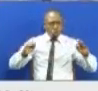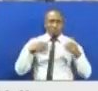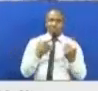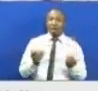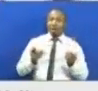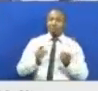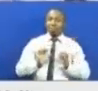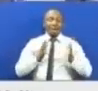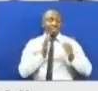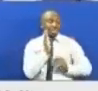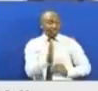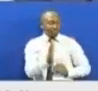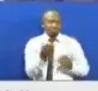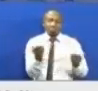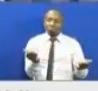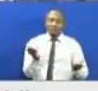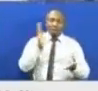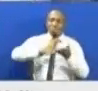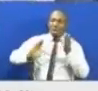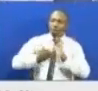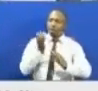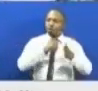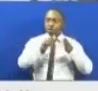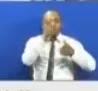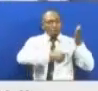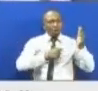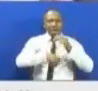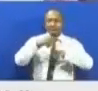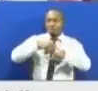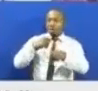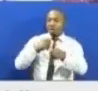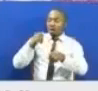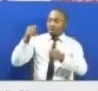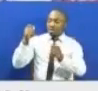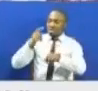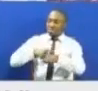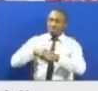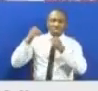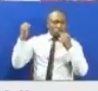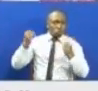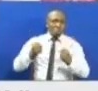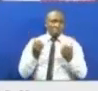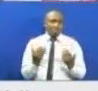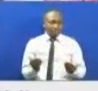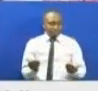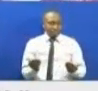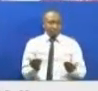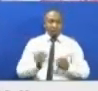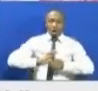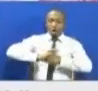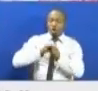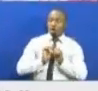haya, ni yapi maelewano ya kulipa kodi kwenye kipindi kigumu, hususan kama hiki cha corona?